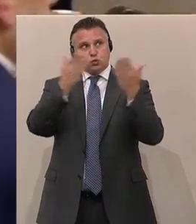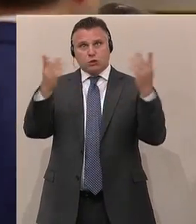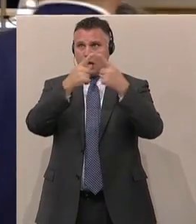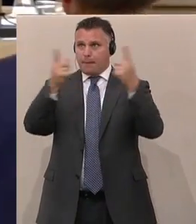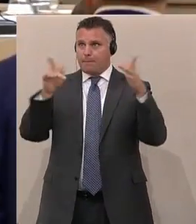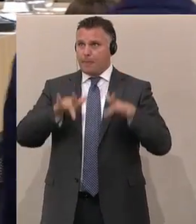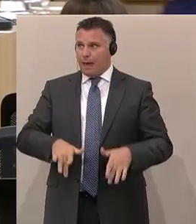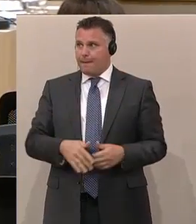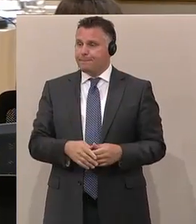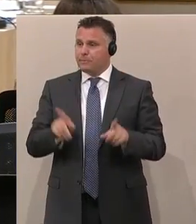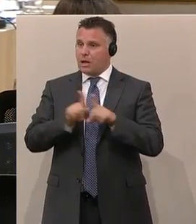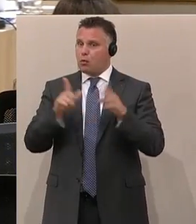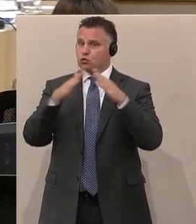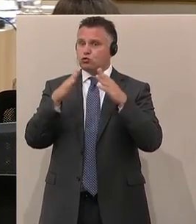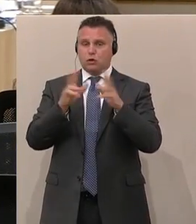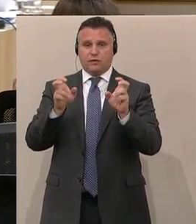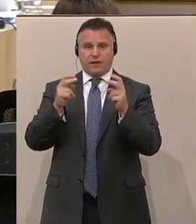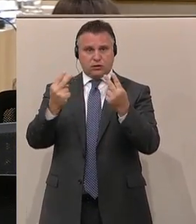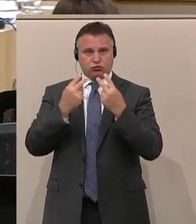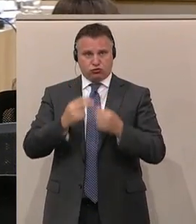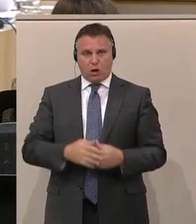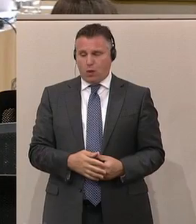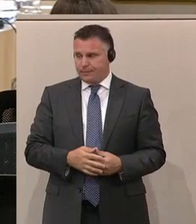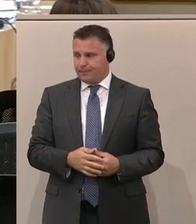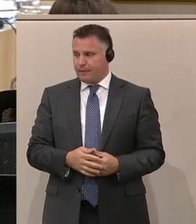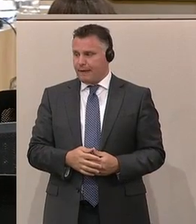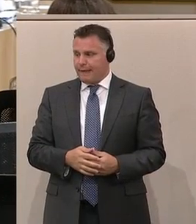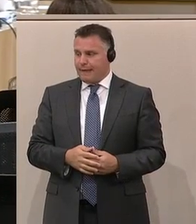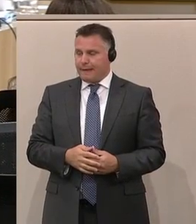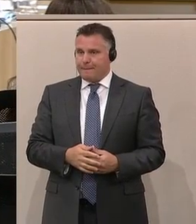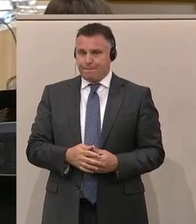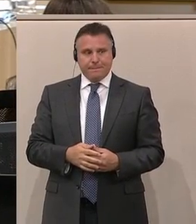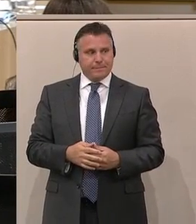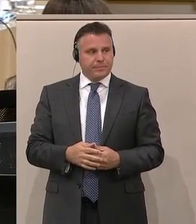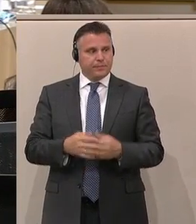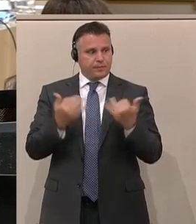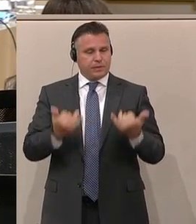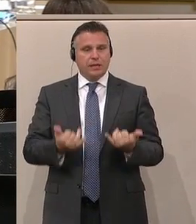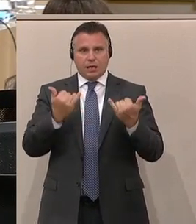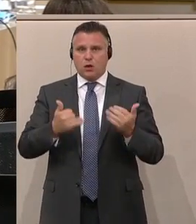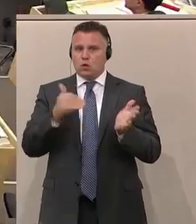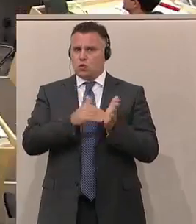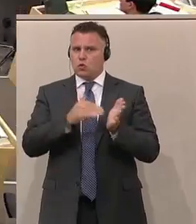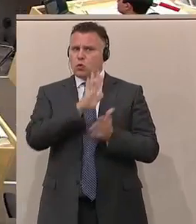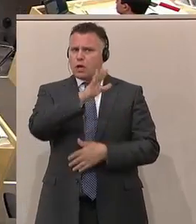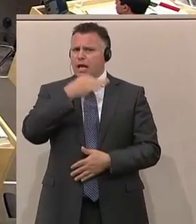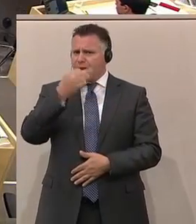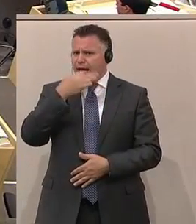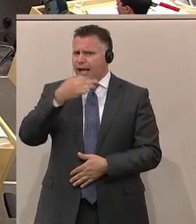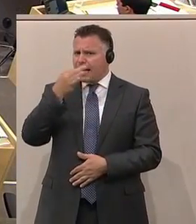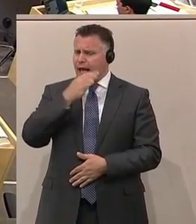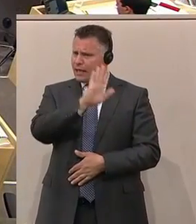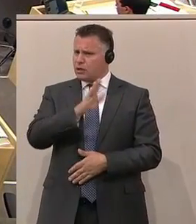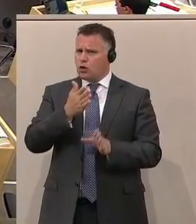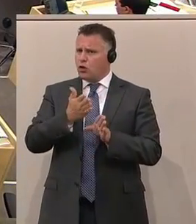Galerie und Zuseher auch zu Hause vor den Bildschirmen. Es ist mir jetzt schon wichtig, dass ich hier einiges zurechtrücke nach den